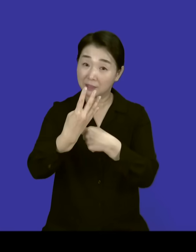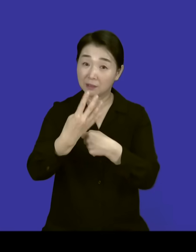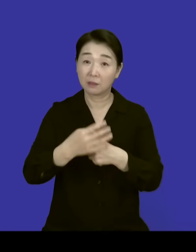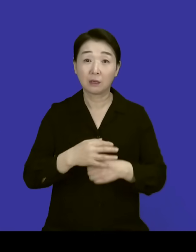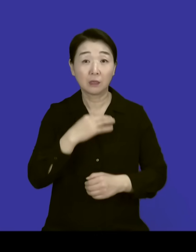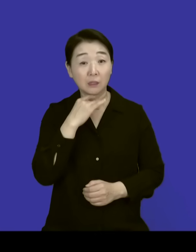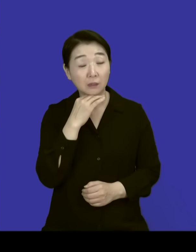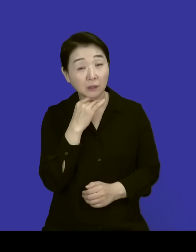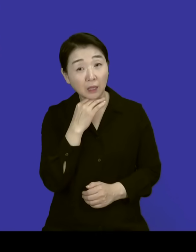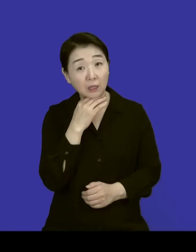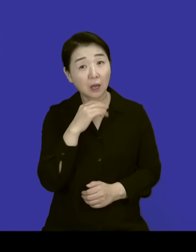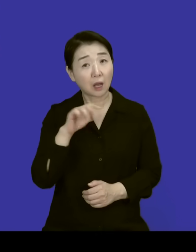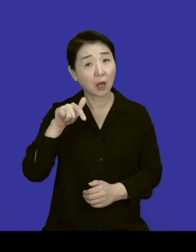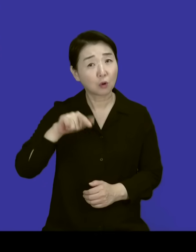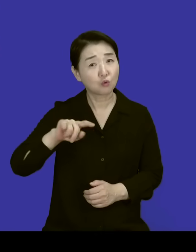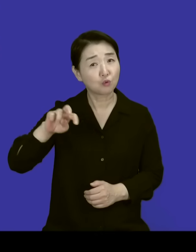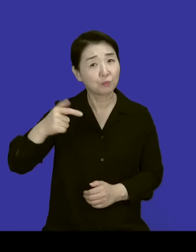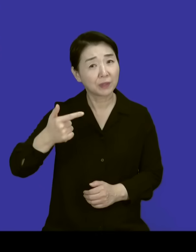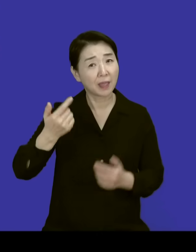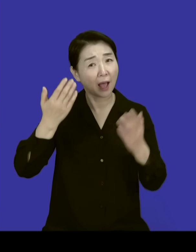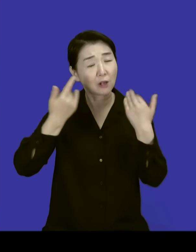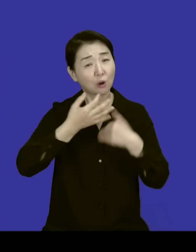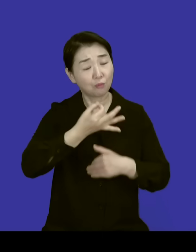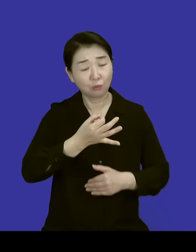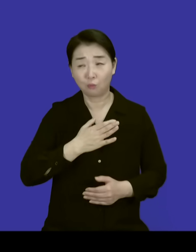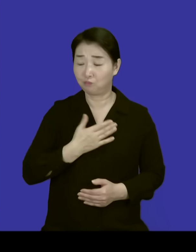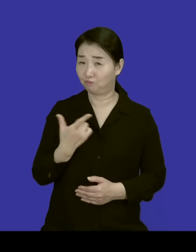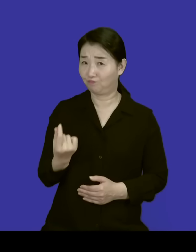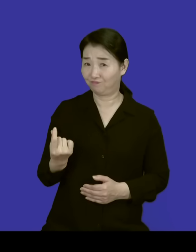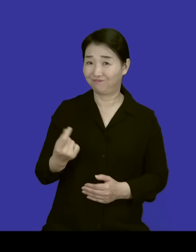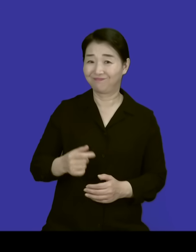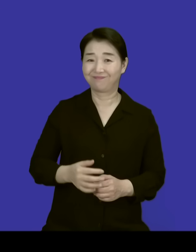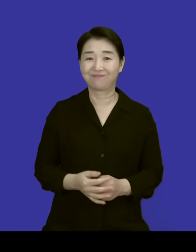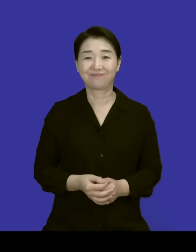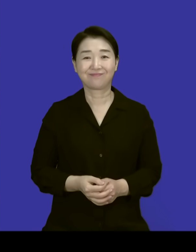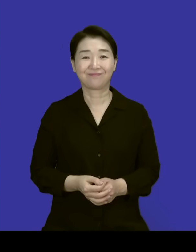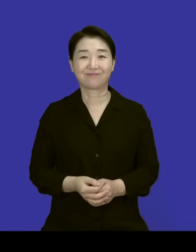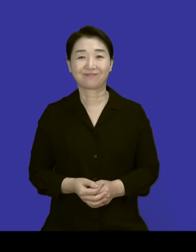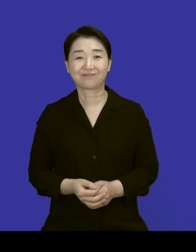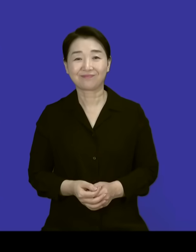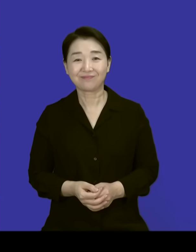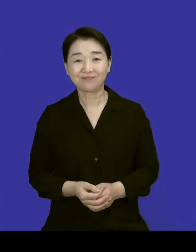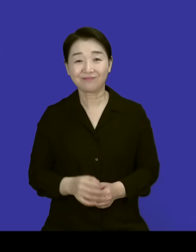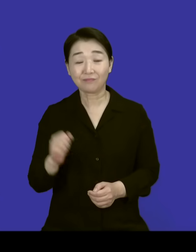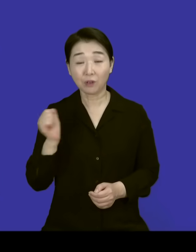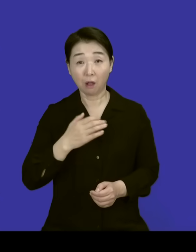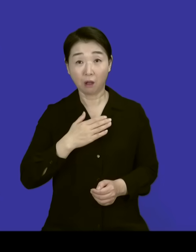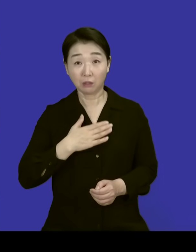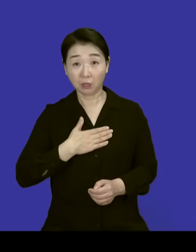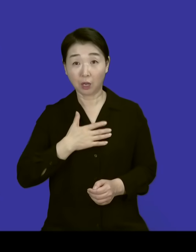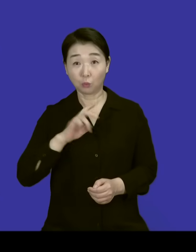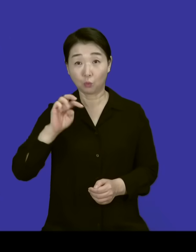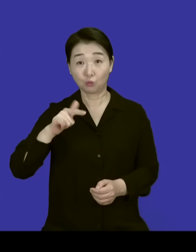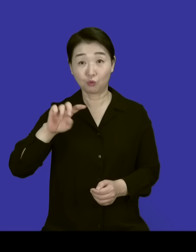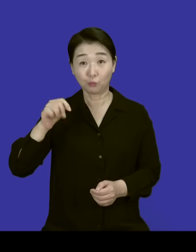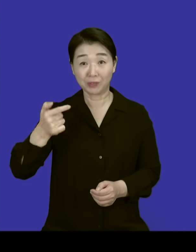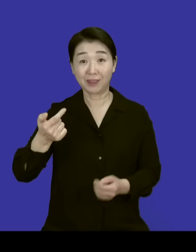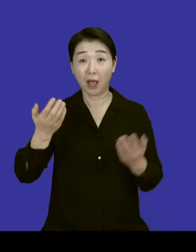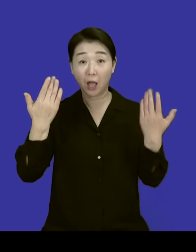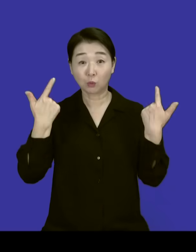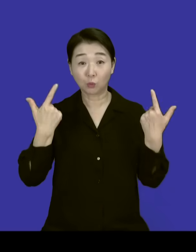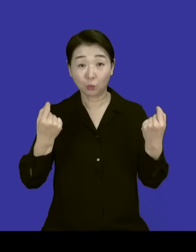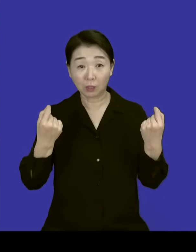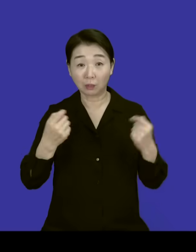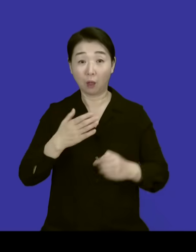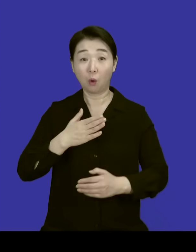나이가 국민학교라고 부를 때였어요? 저 국민학교 때였죠. 아 그래요? 네, 어. 국민학교 때요, 전요. 예, 저도 국민학교 때예요. 네, 그러니까요. 국민학교 예. 때.